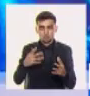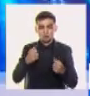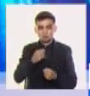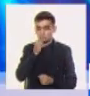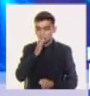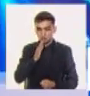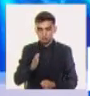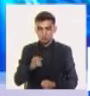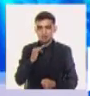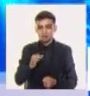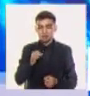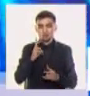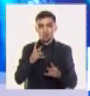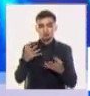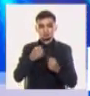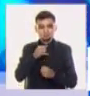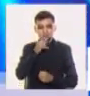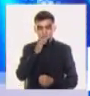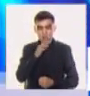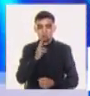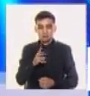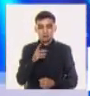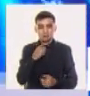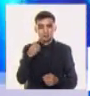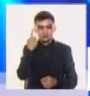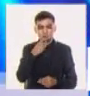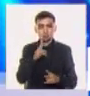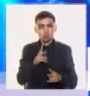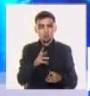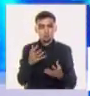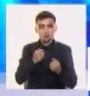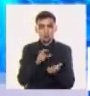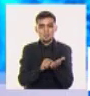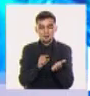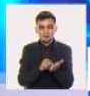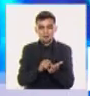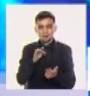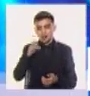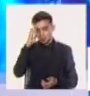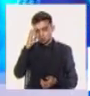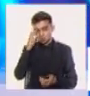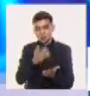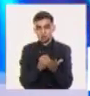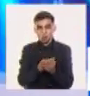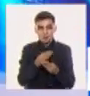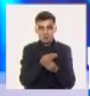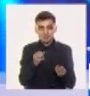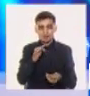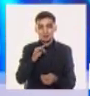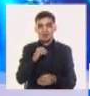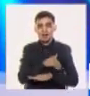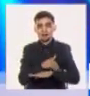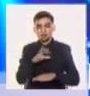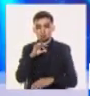категории не могут получить это те лица, которые получают пенсии, государственные пособия, адресную